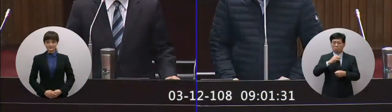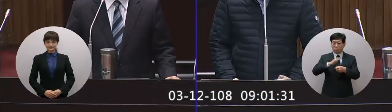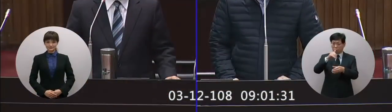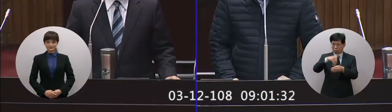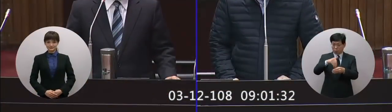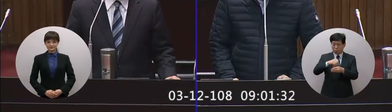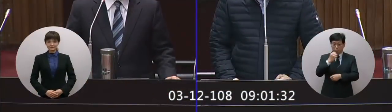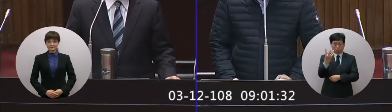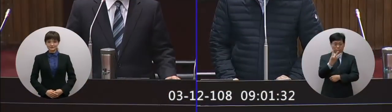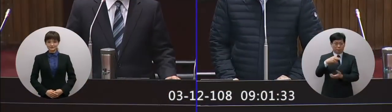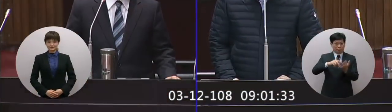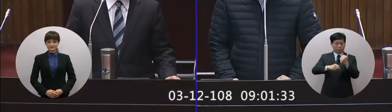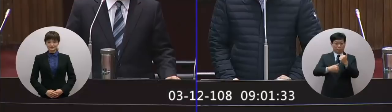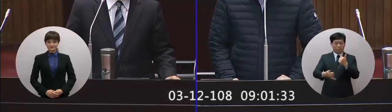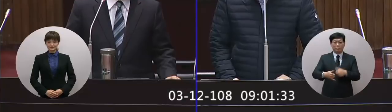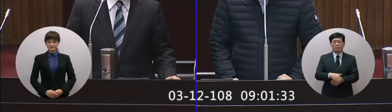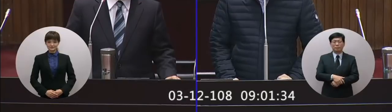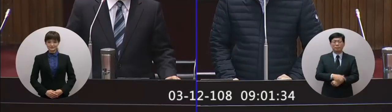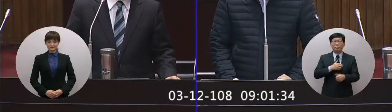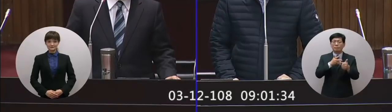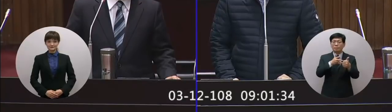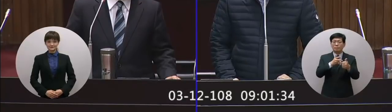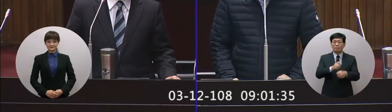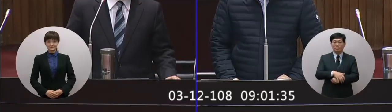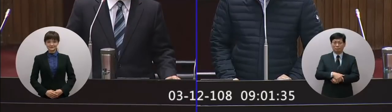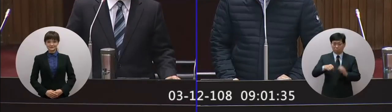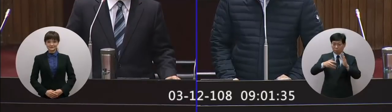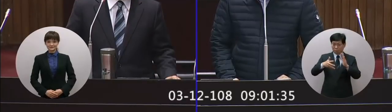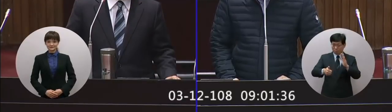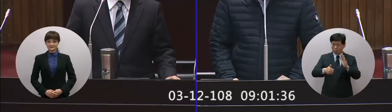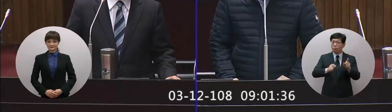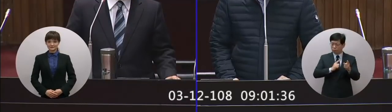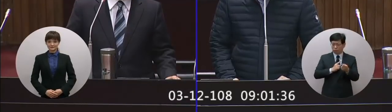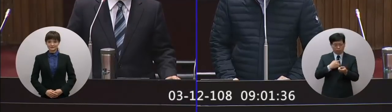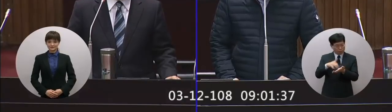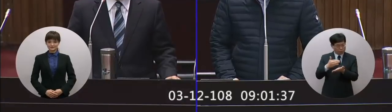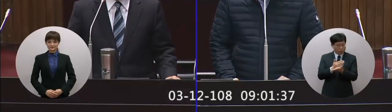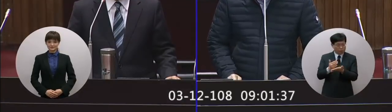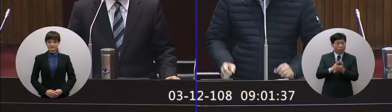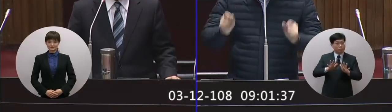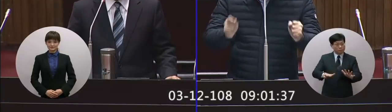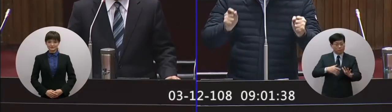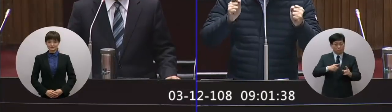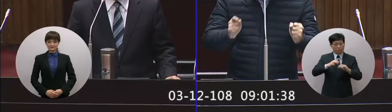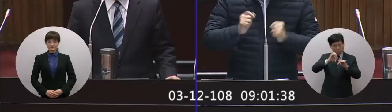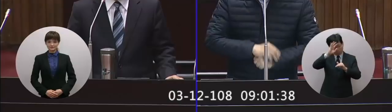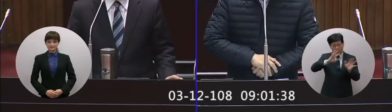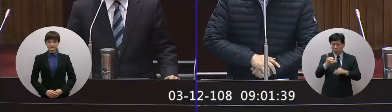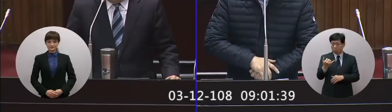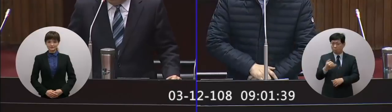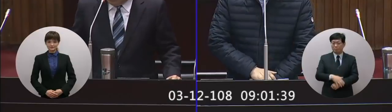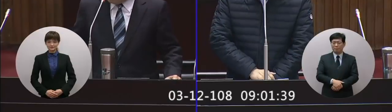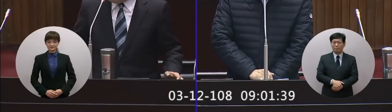选市席，立委，请问院长，依照你的评估，现在执政党的选情怎